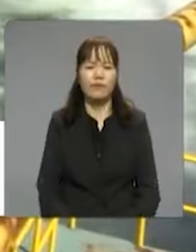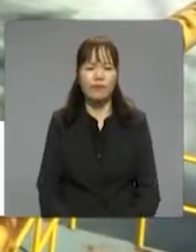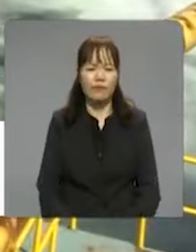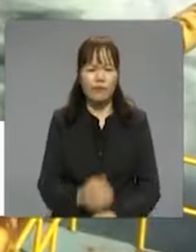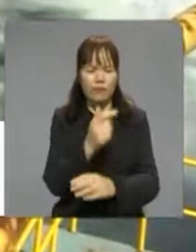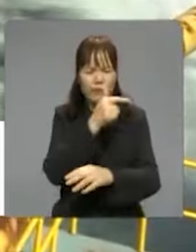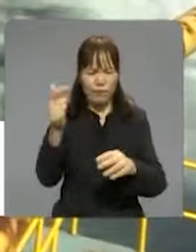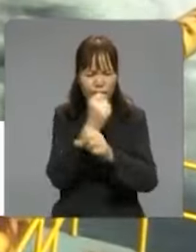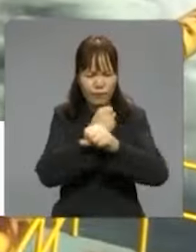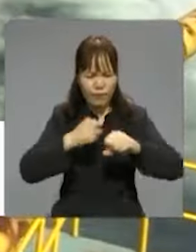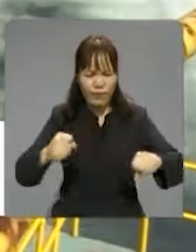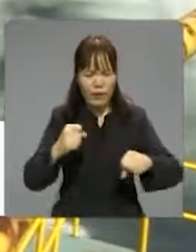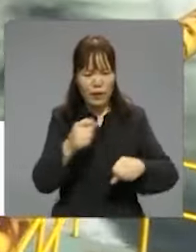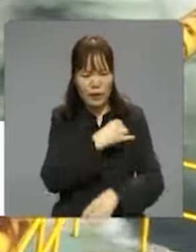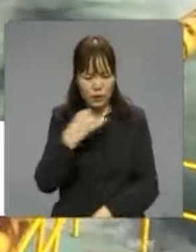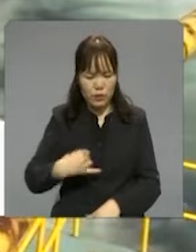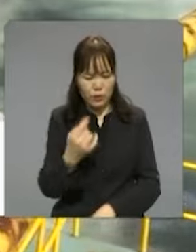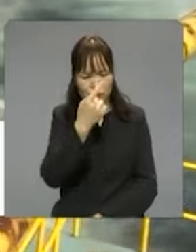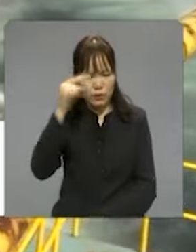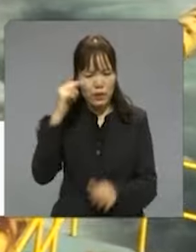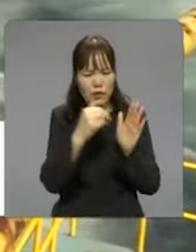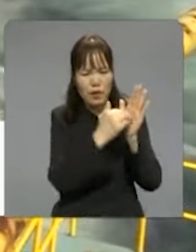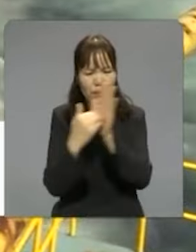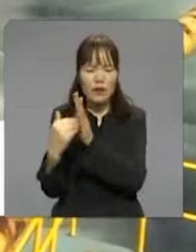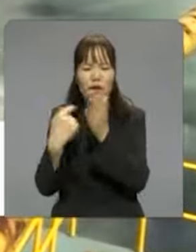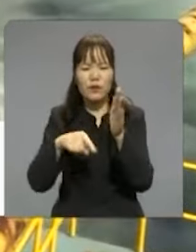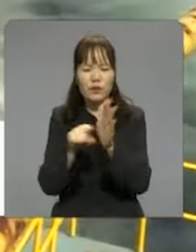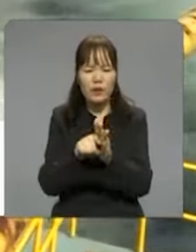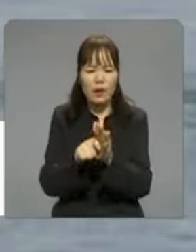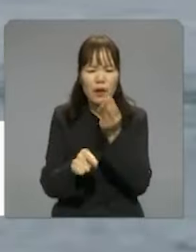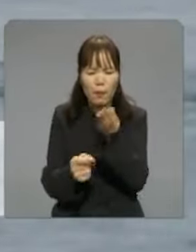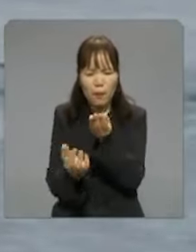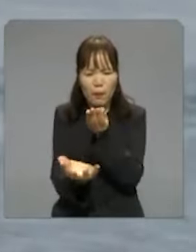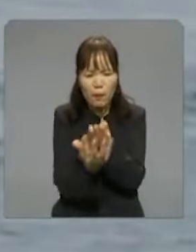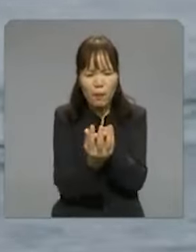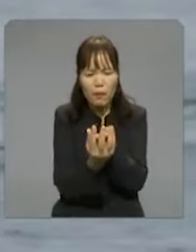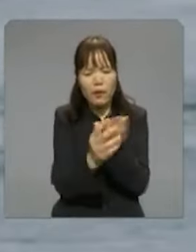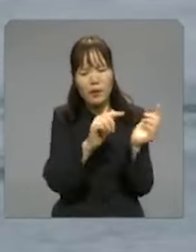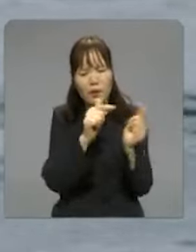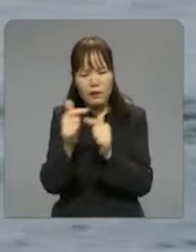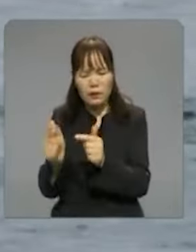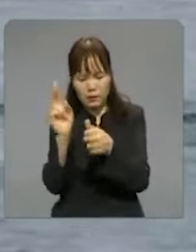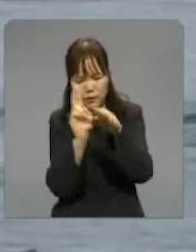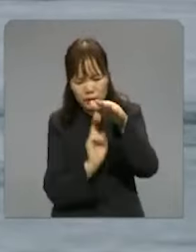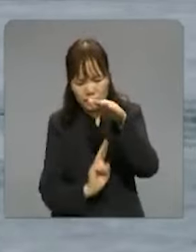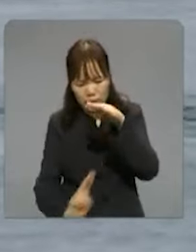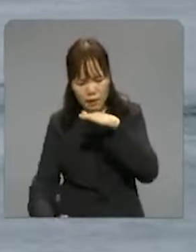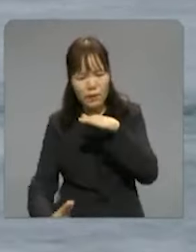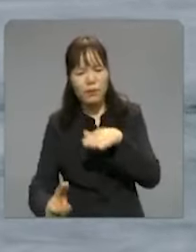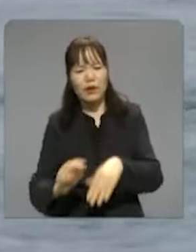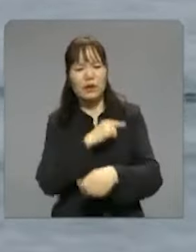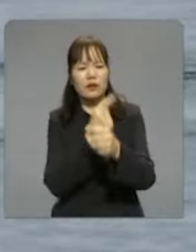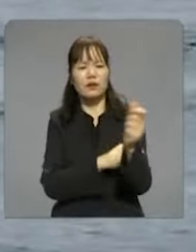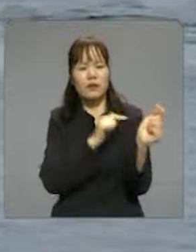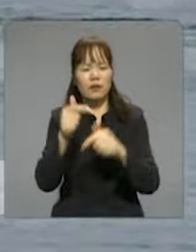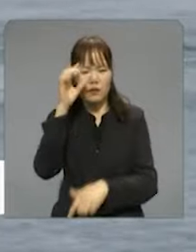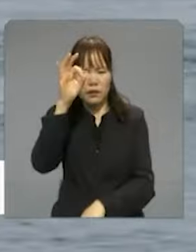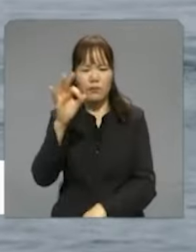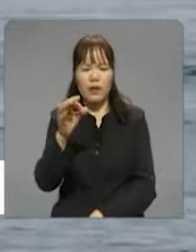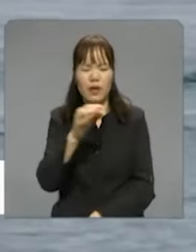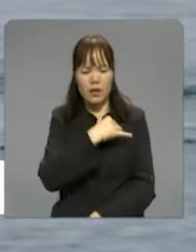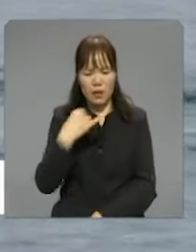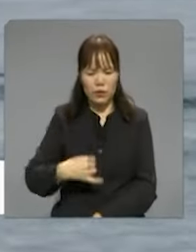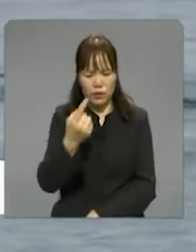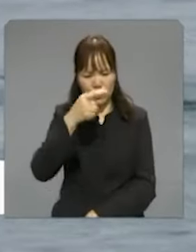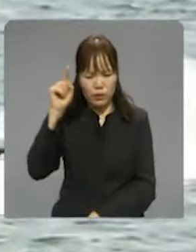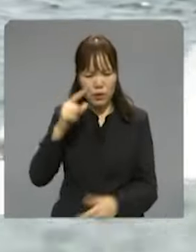대양에서의 중국, 러시아 차단을 위한 이중선체, 깊은 잠항 성능 등을 보는 겁니다. 중러에